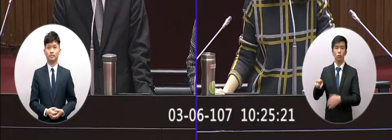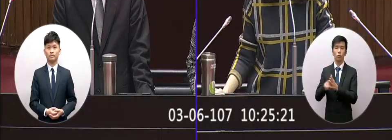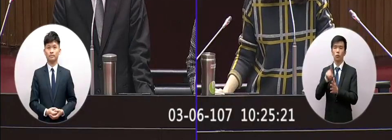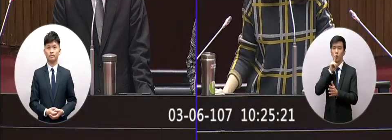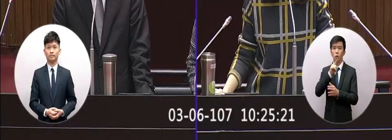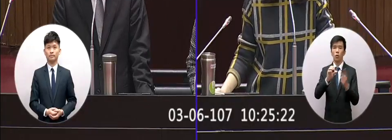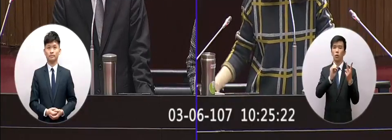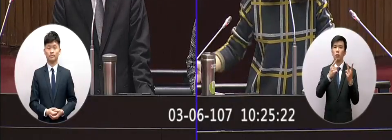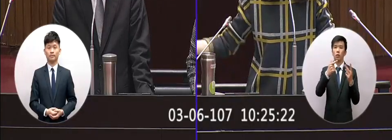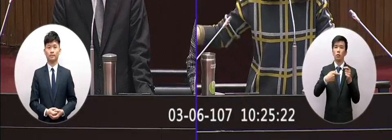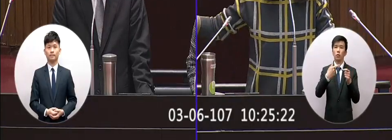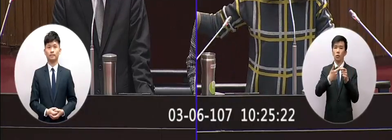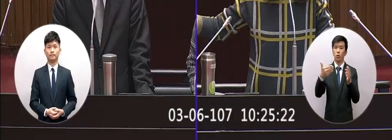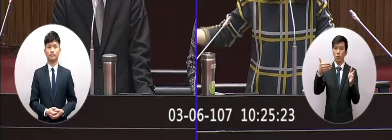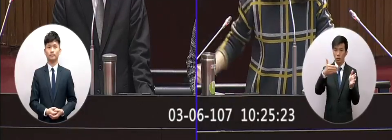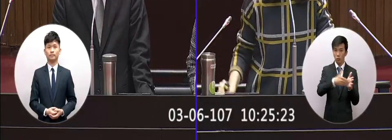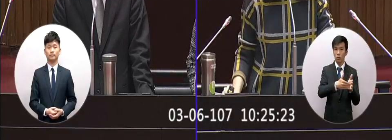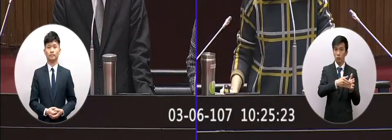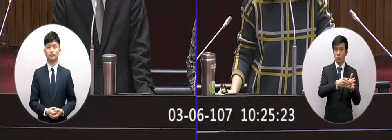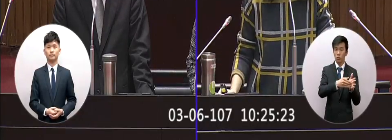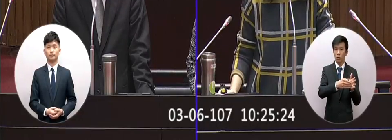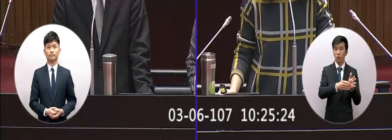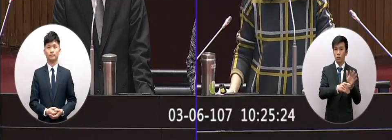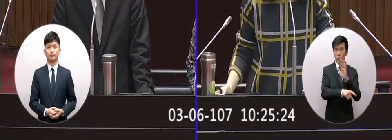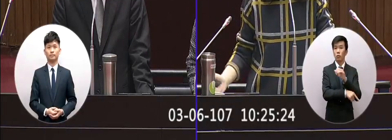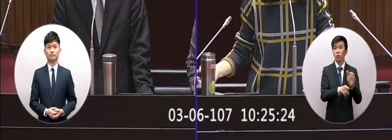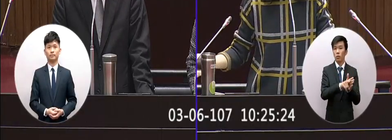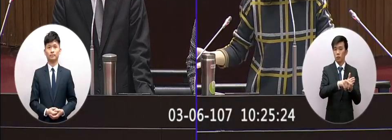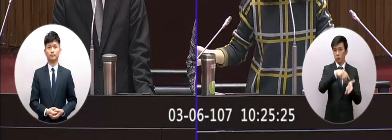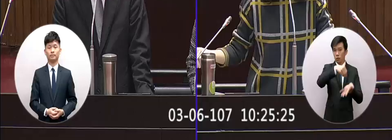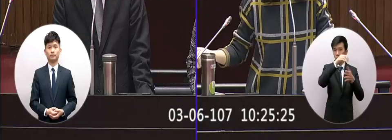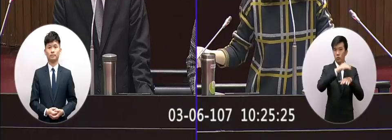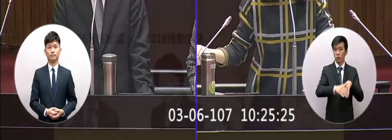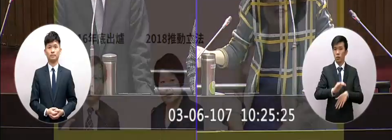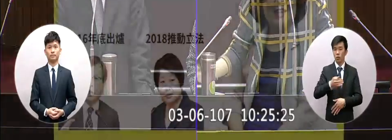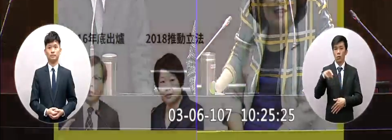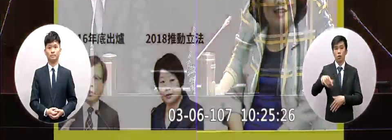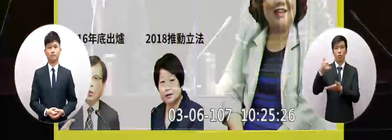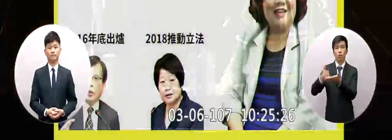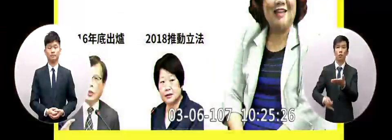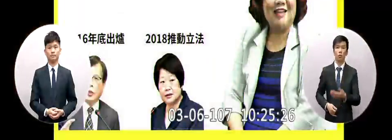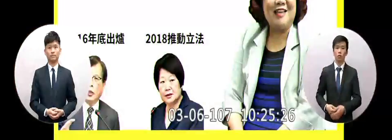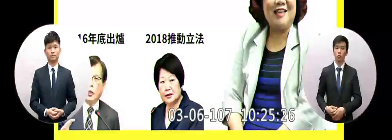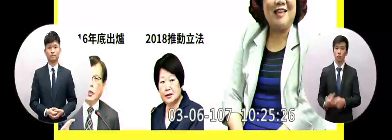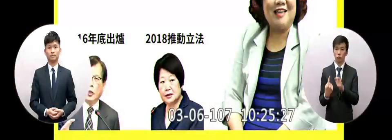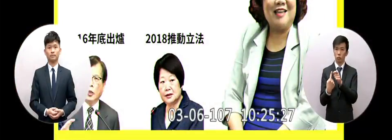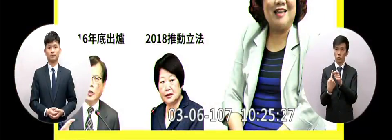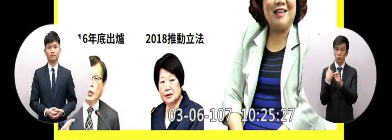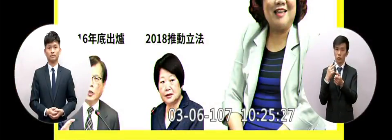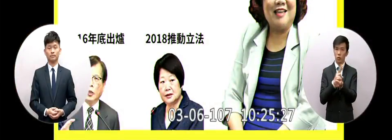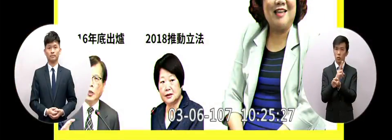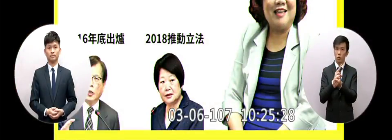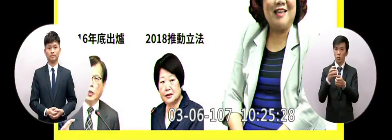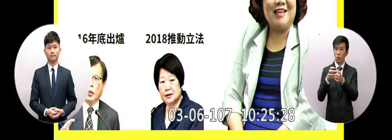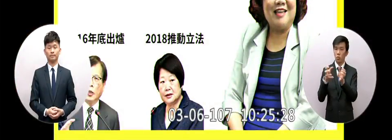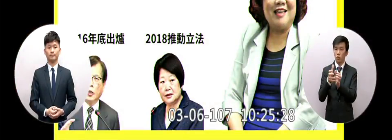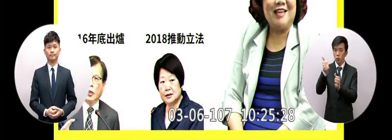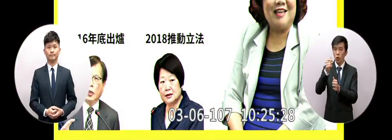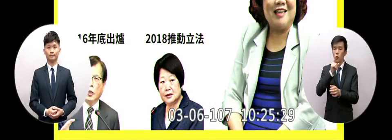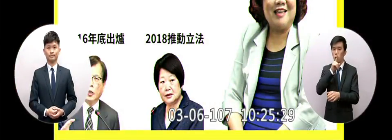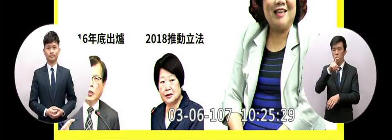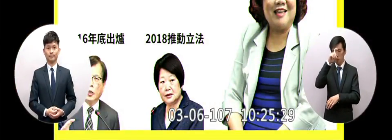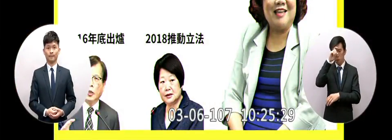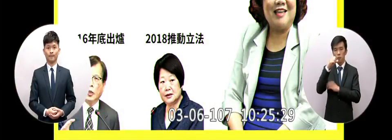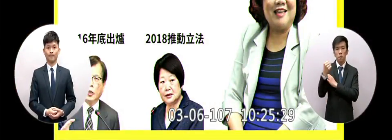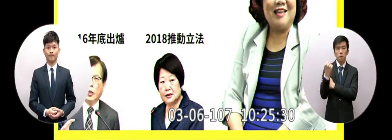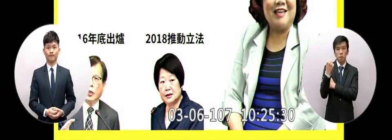他会把他提出来，结果他走了。好，那去年林美珠部长，他说他尽可能在